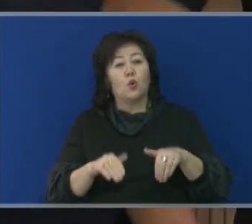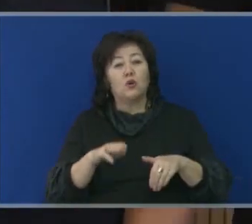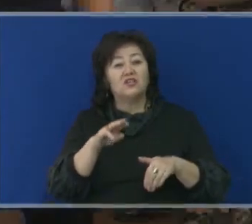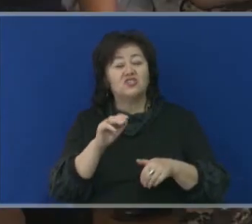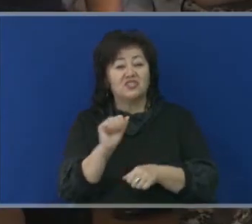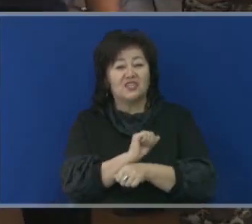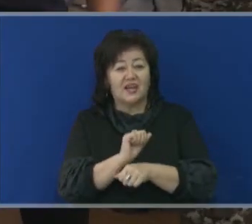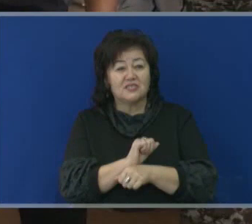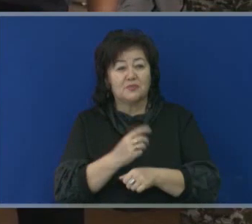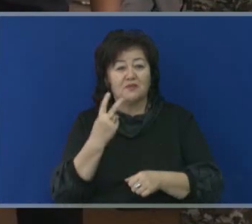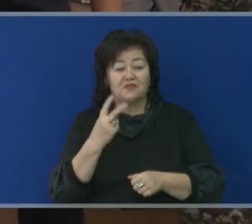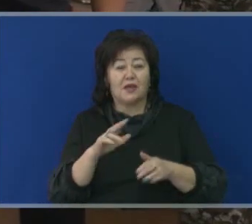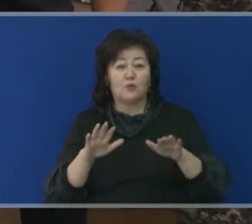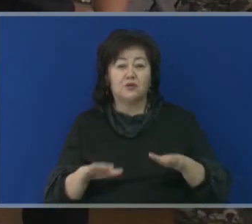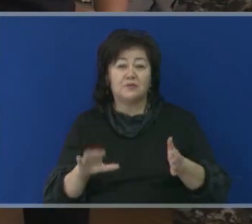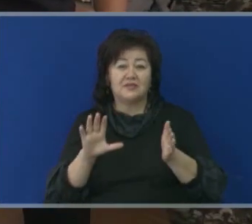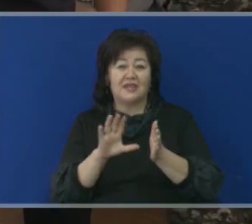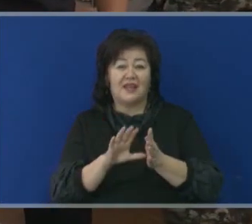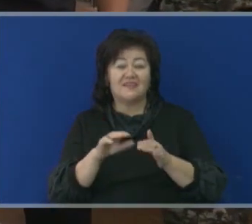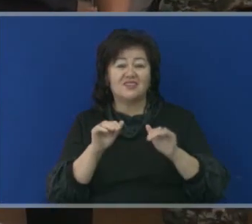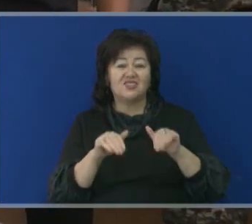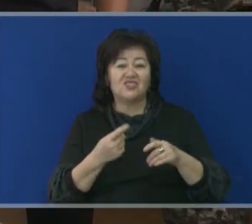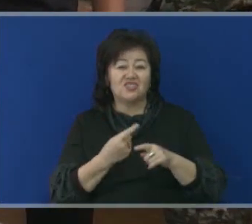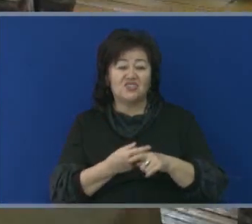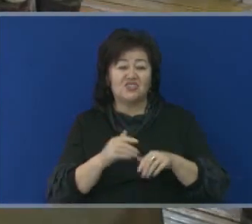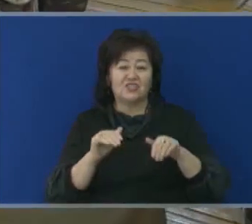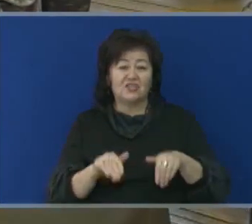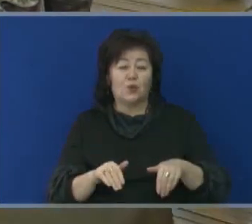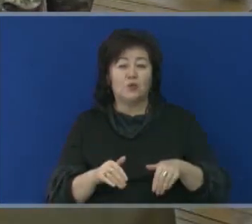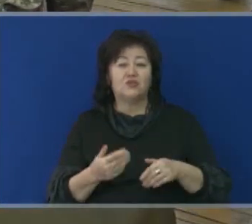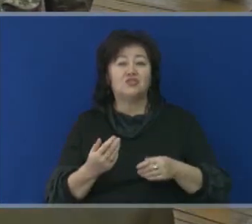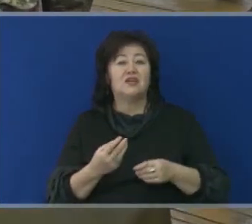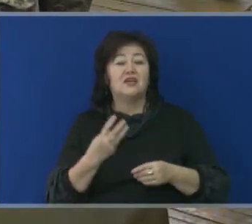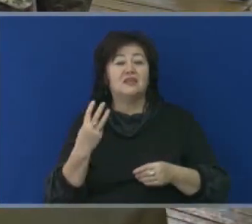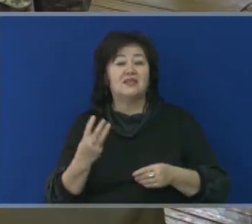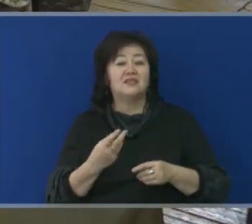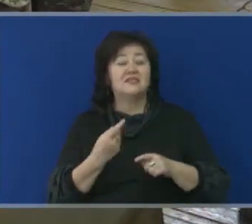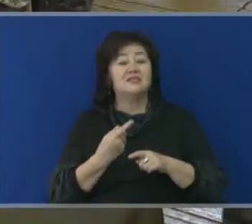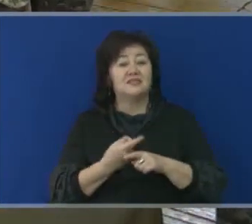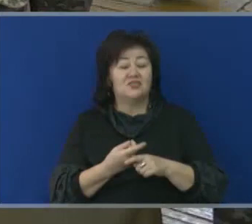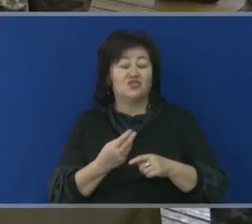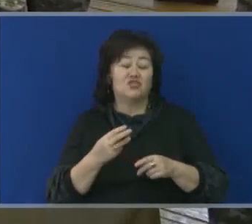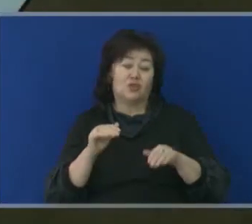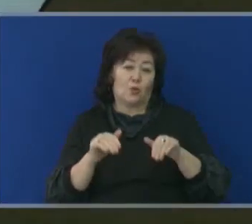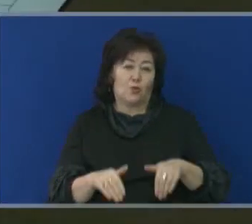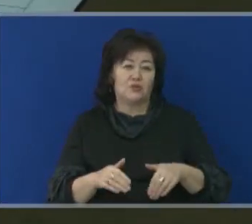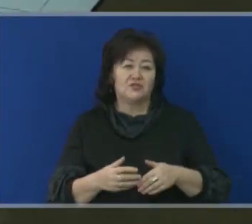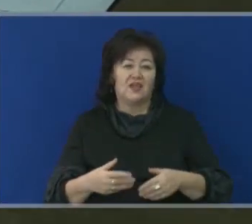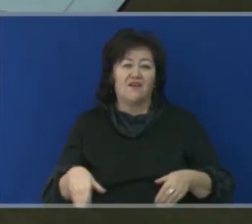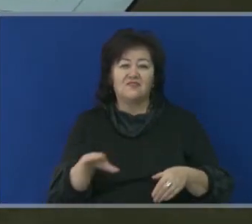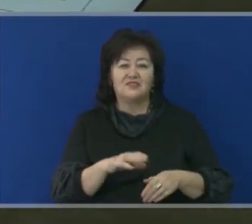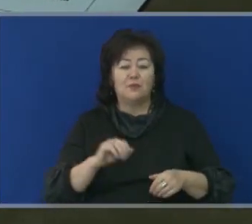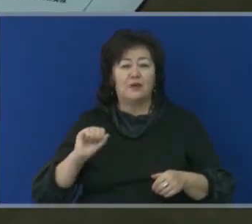Второе место занял электротехнический колледж, а третье – технический колледж. Все победители и призеры были награждены кубками и